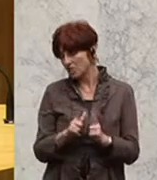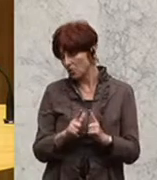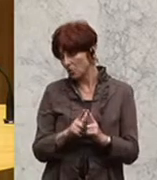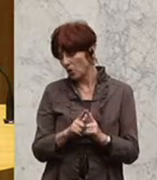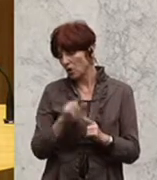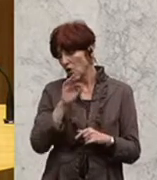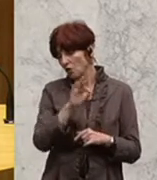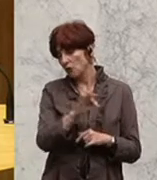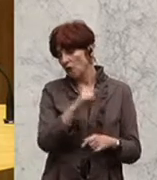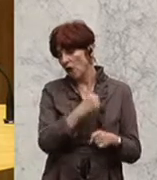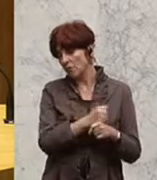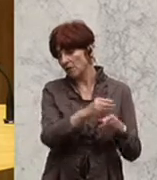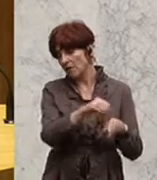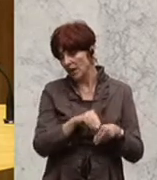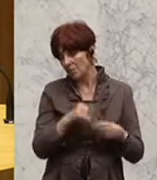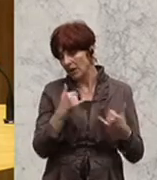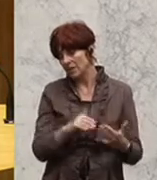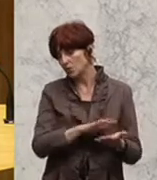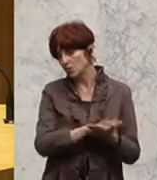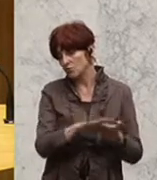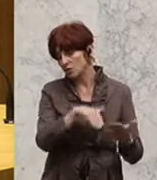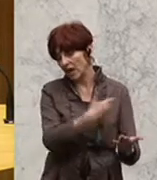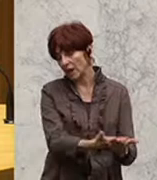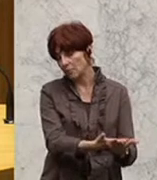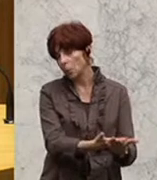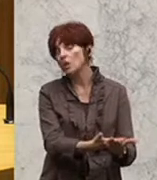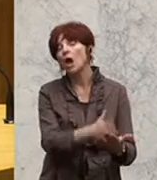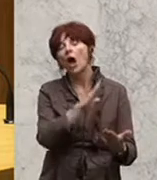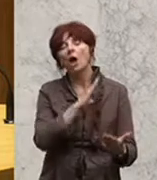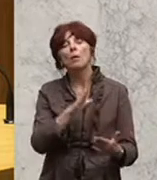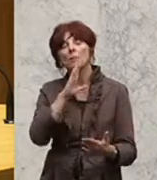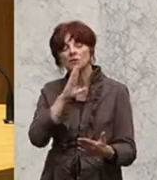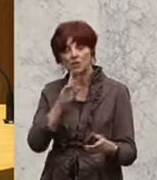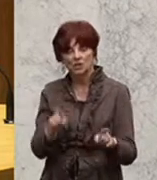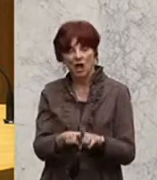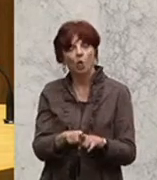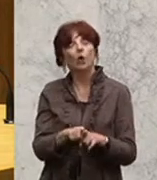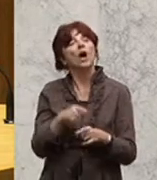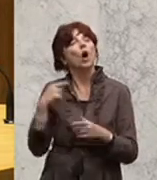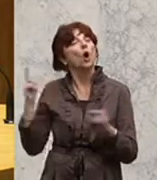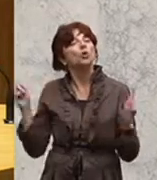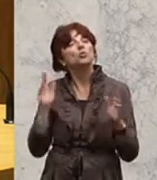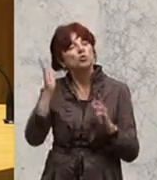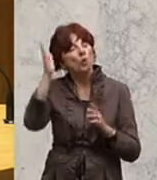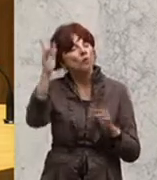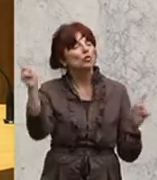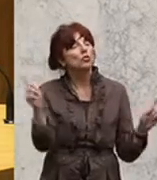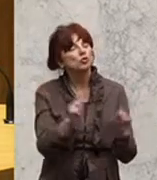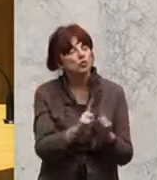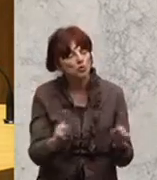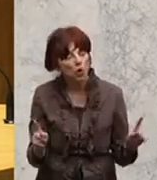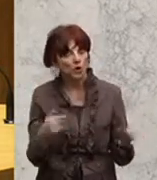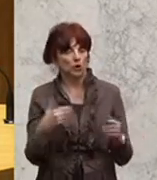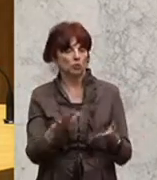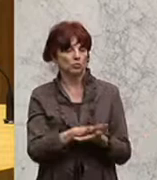und Pensionisten gratis angeboten werden, sollen in Zukunft nicht mehr gratis sein. Ich denke daher, liebe